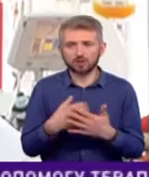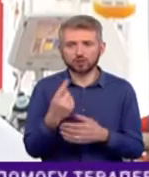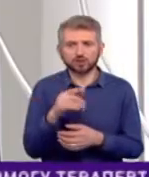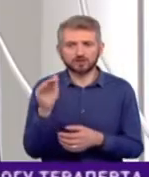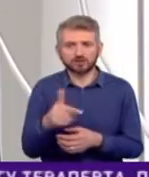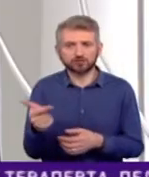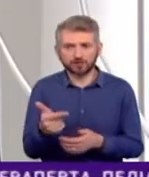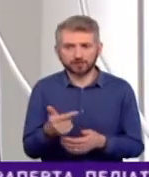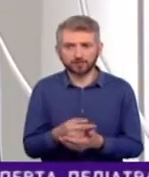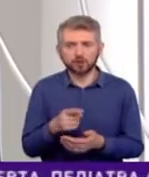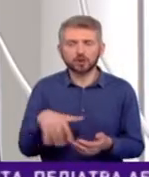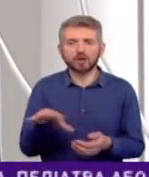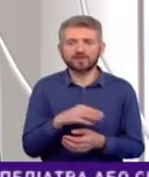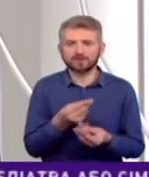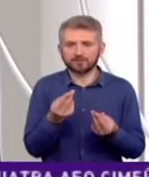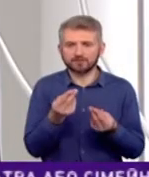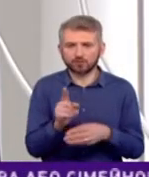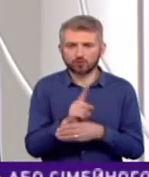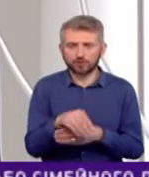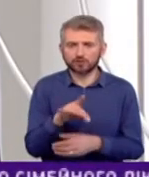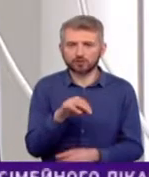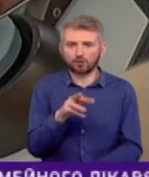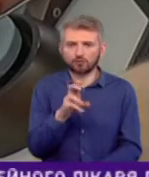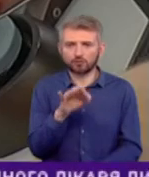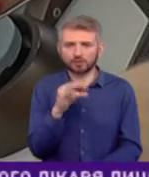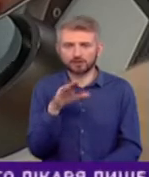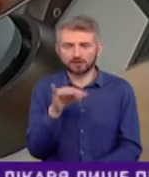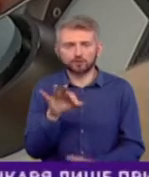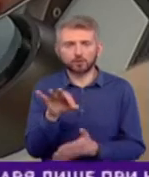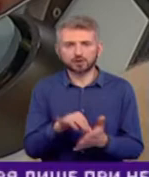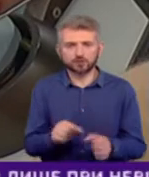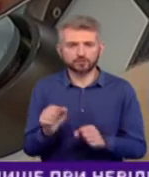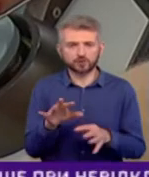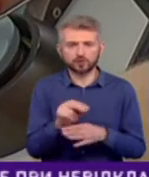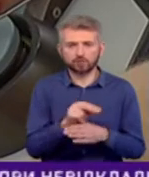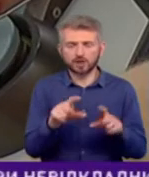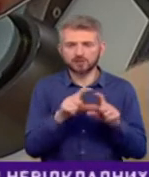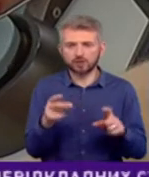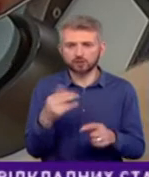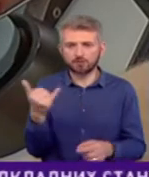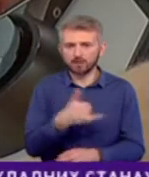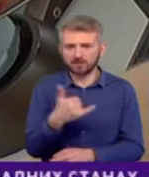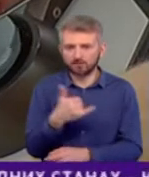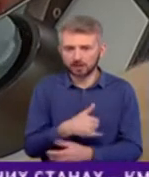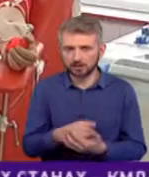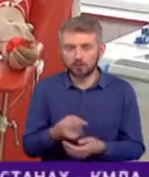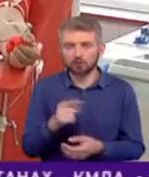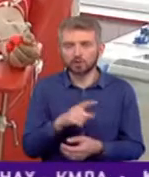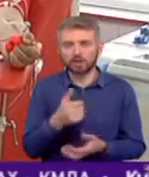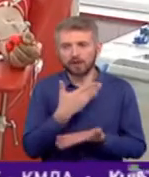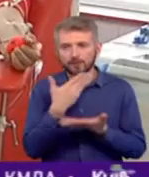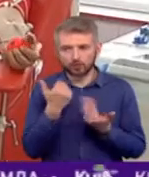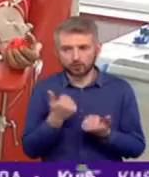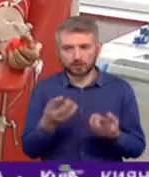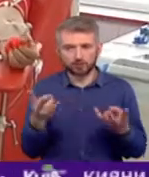тисяч гривень. Тож всі дози тромбоцитів, які заготували у центрі, одразу йдуть в лікувальні заклади для переливання. А тому за відсутності